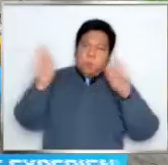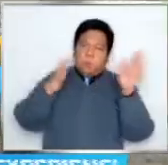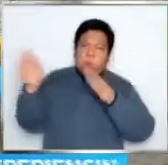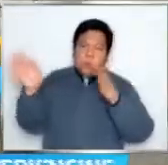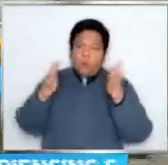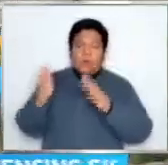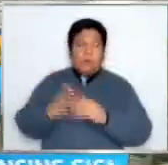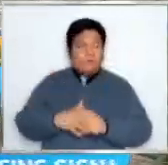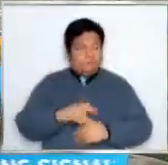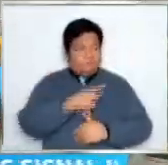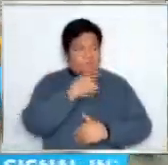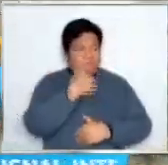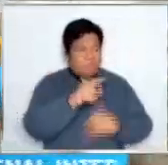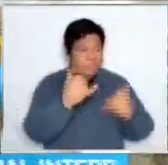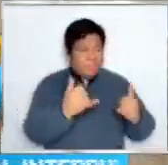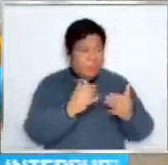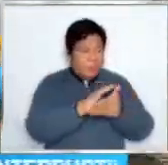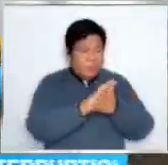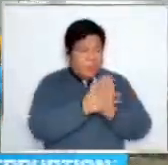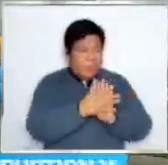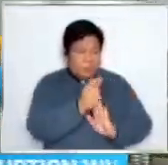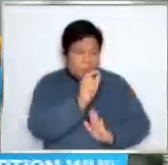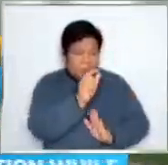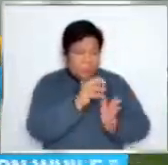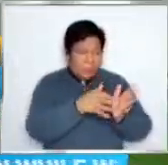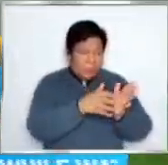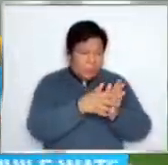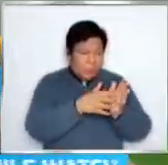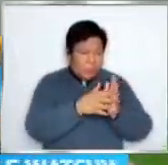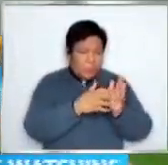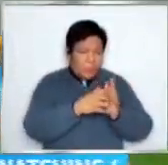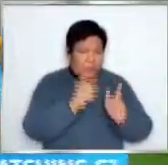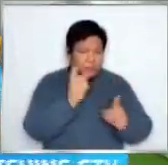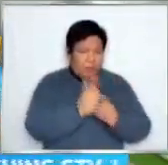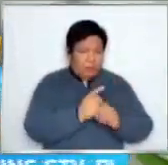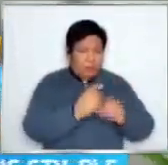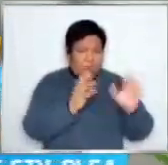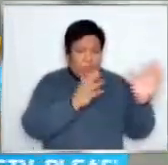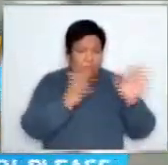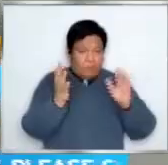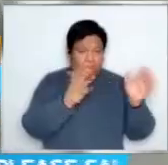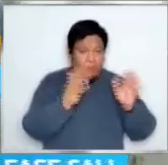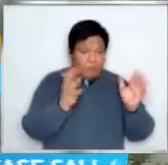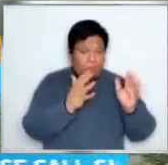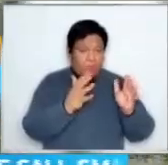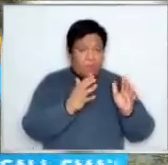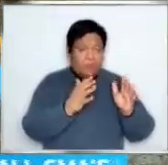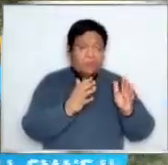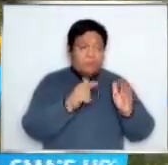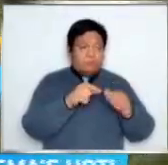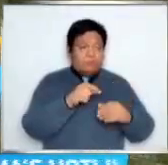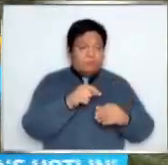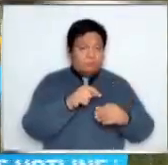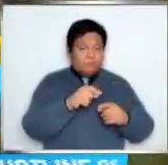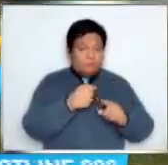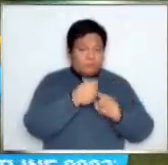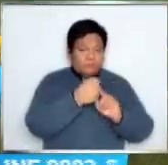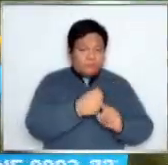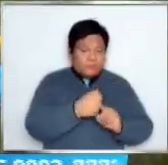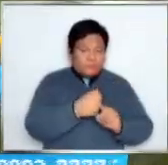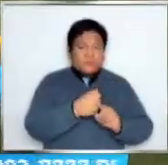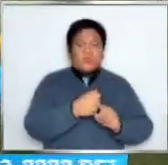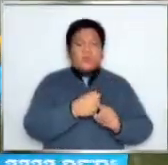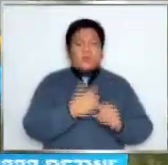hindi ba? Yung tropical, naging severe tropical storm na lamang itong bagyo nung tumama sa inyo. So ngayon, kumusta